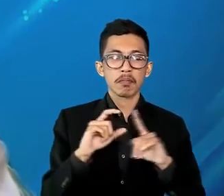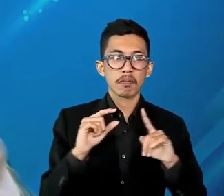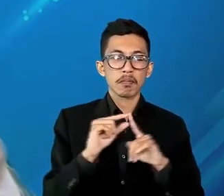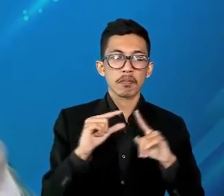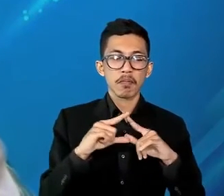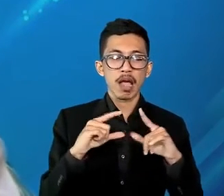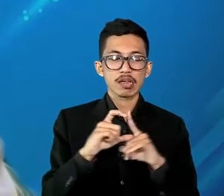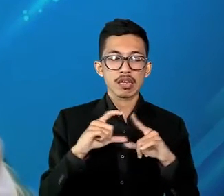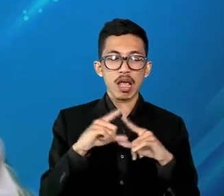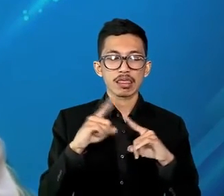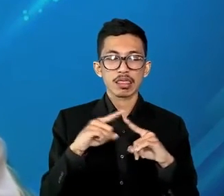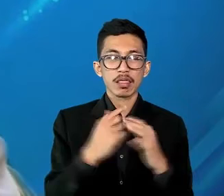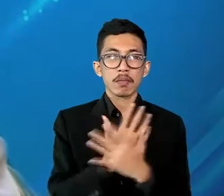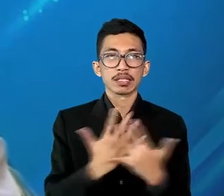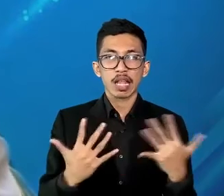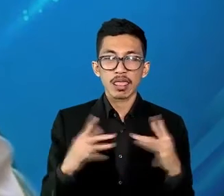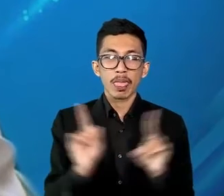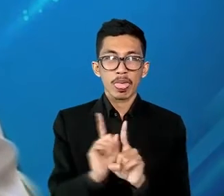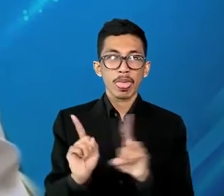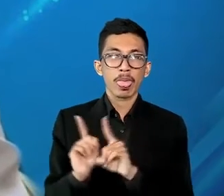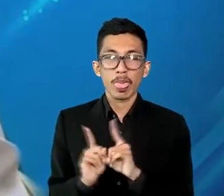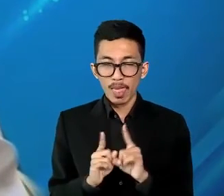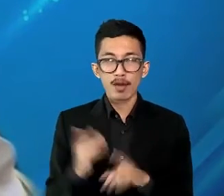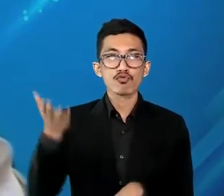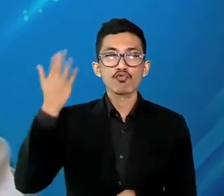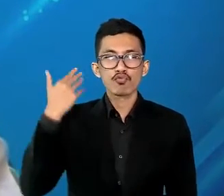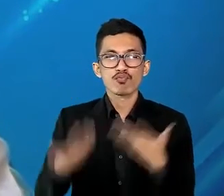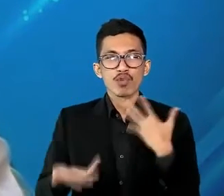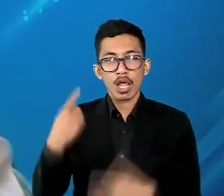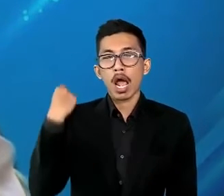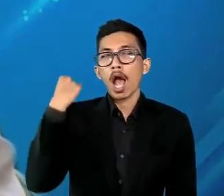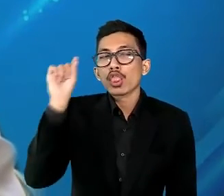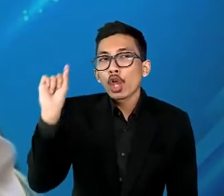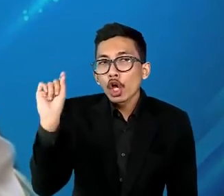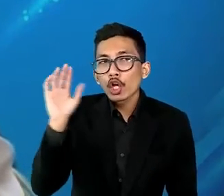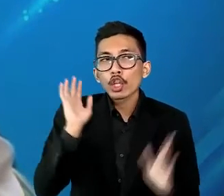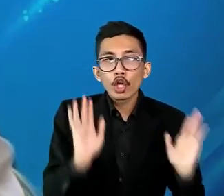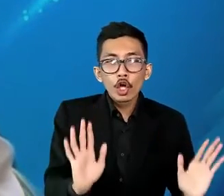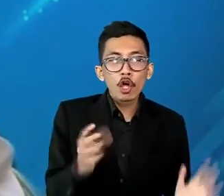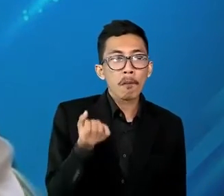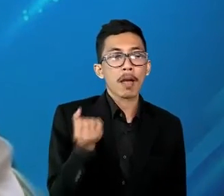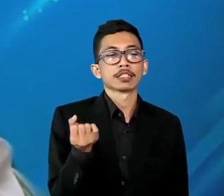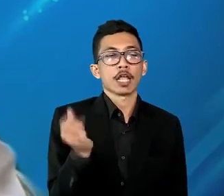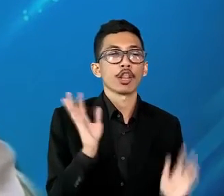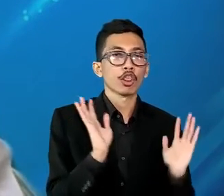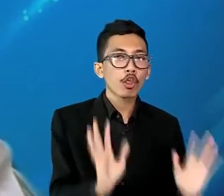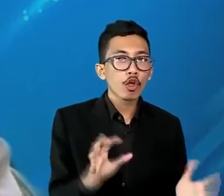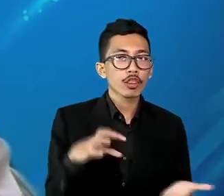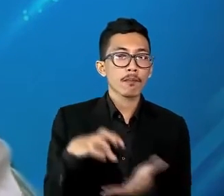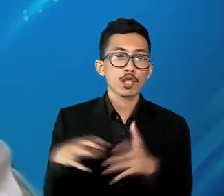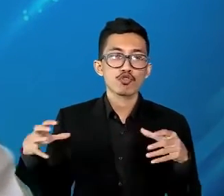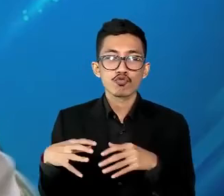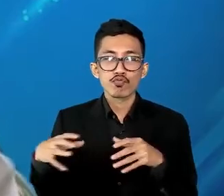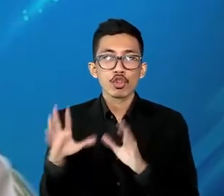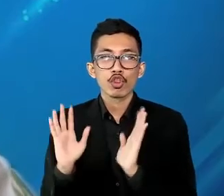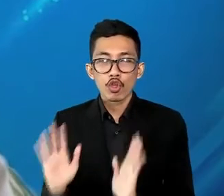ini, kalau dulu klasternya itu paling klaster kantor, klasternya klaster pasar, tempat orang berkumpul. Nah, sekarang